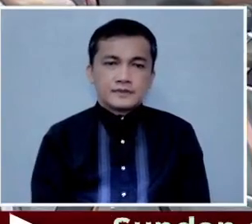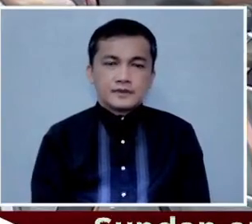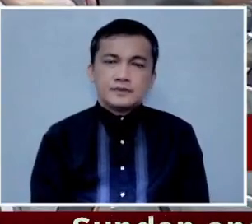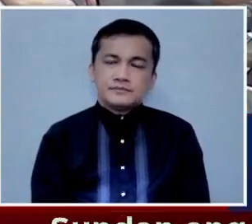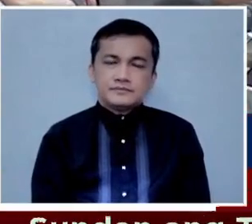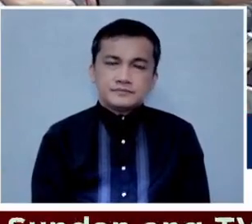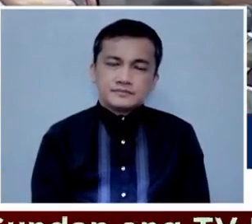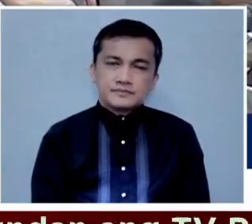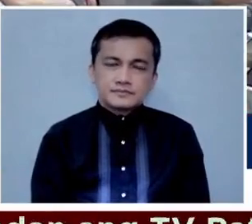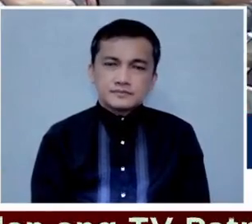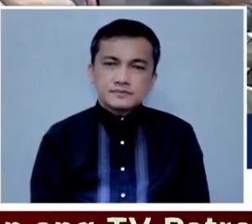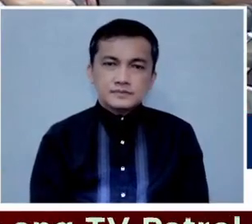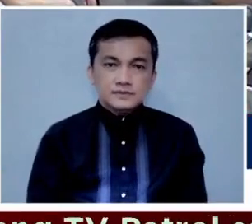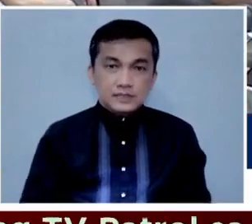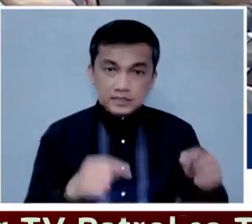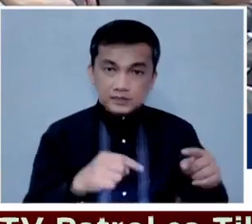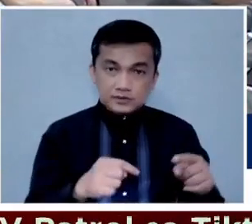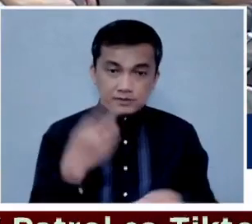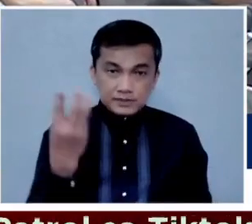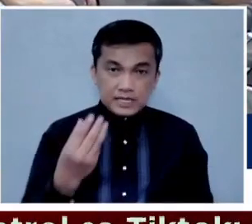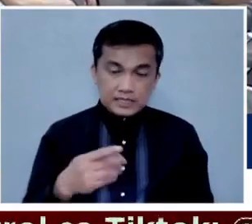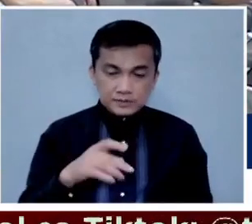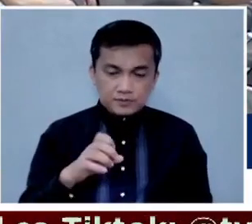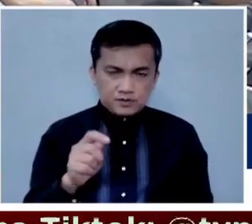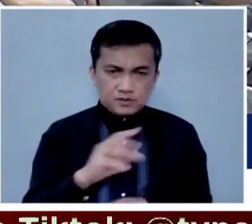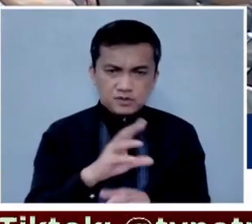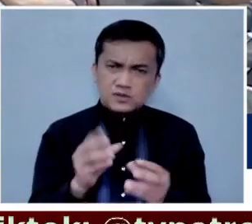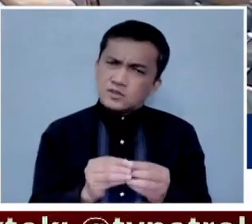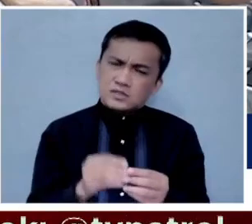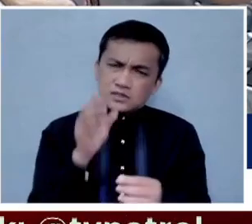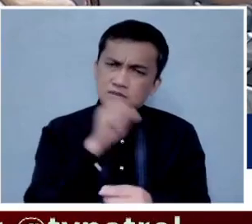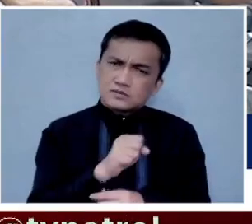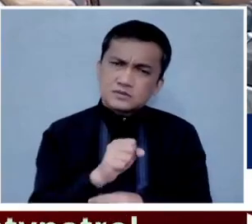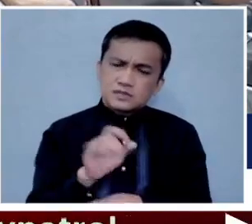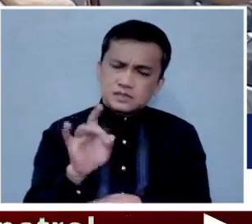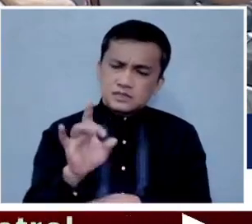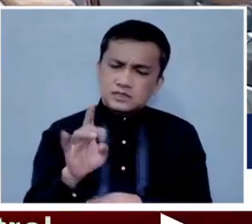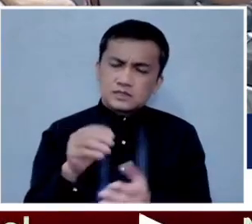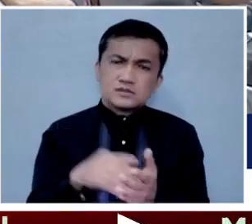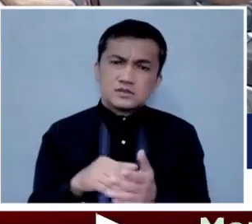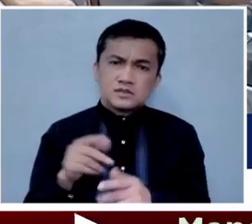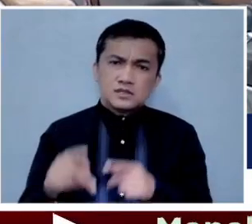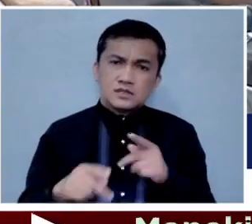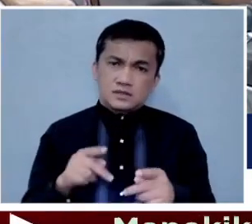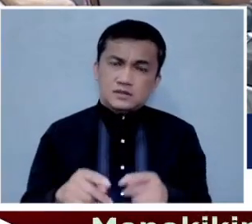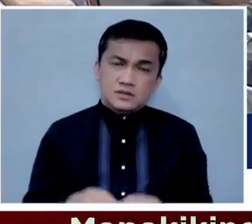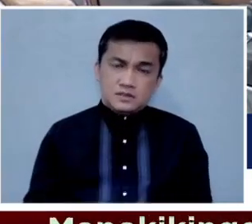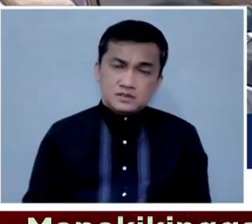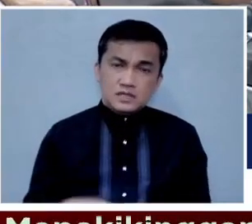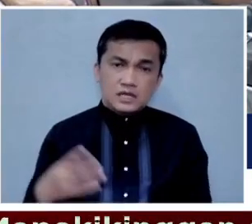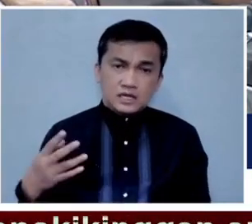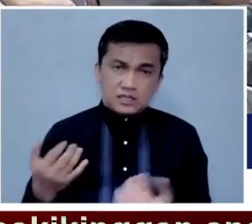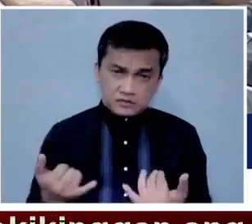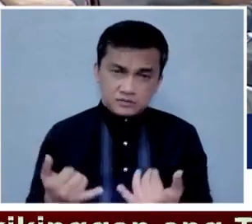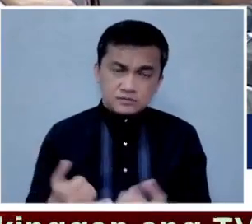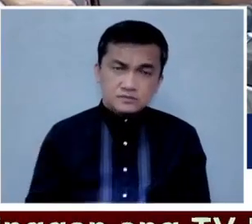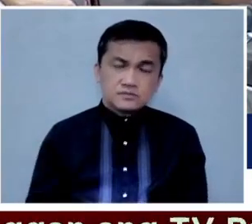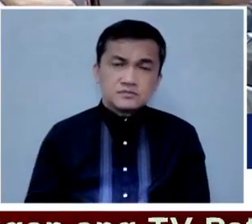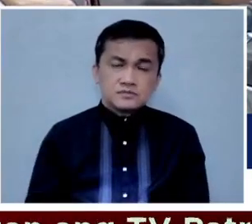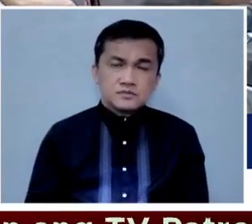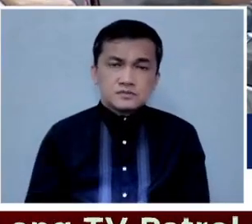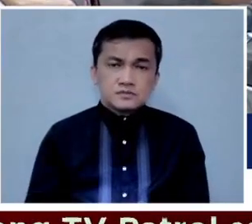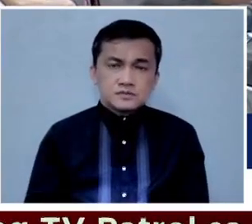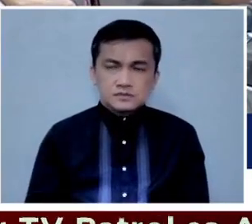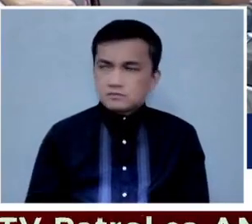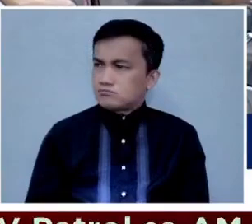Sen, dito sa Batangas Port ay tinatayang nasa halos 18,000 ang bilang ng mga pasahero ngayong araw pa lamang. At dahil sa